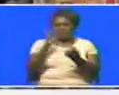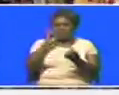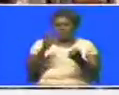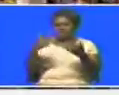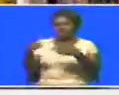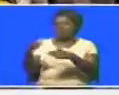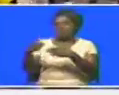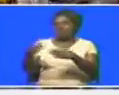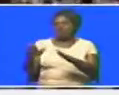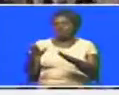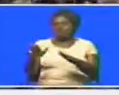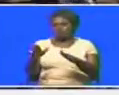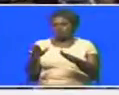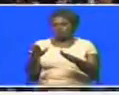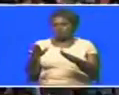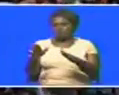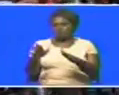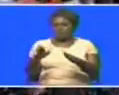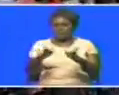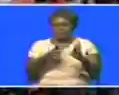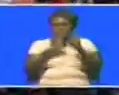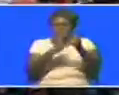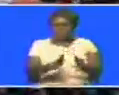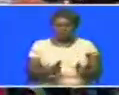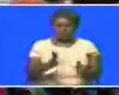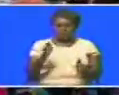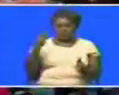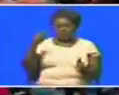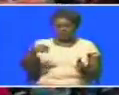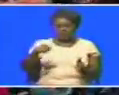ya mabadiliko ya tabia nchi. Rajabu Hassan, KTN News, Dar es Salaam.